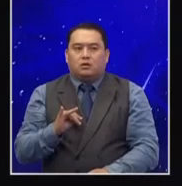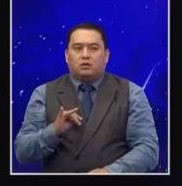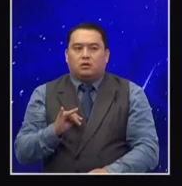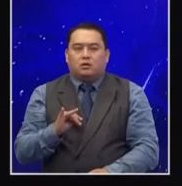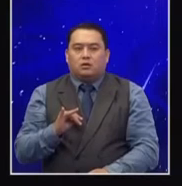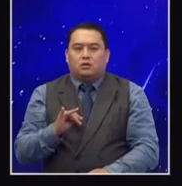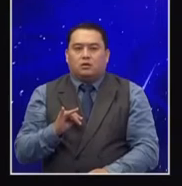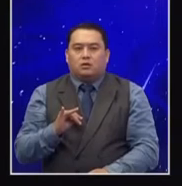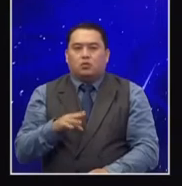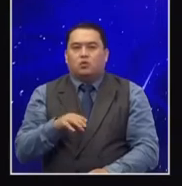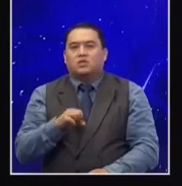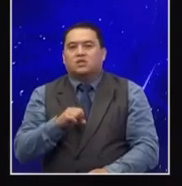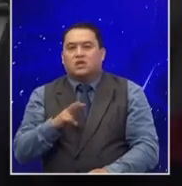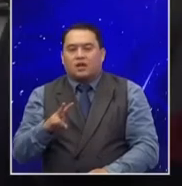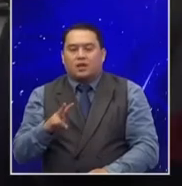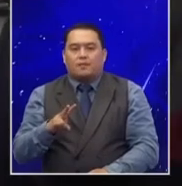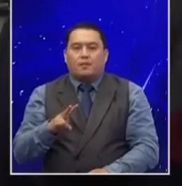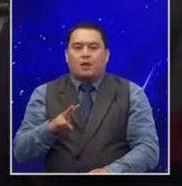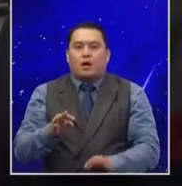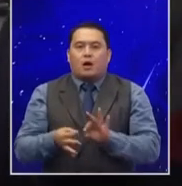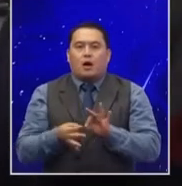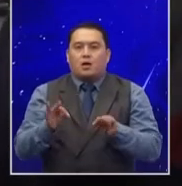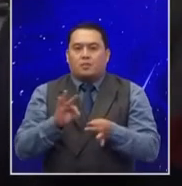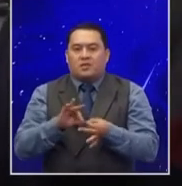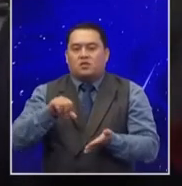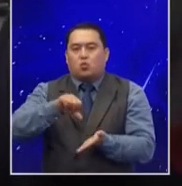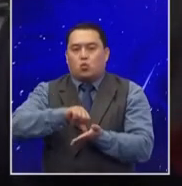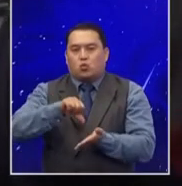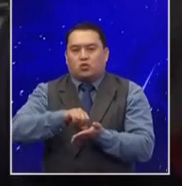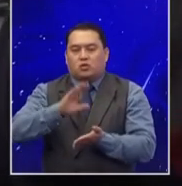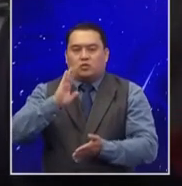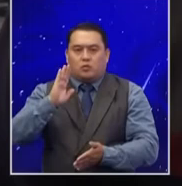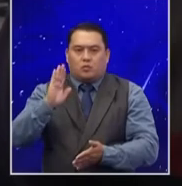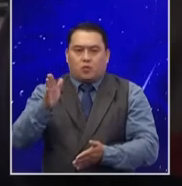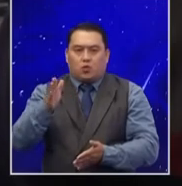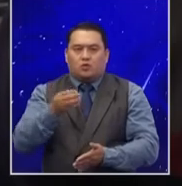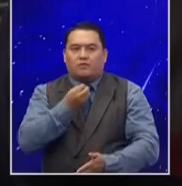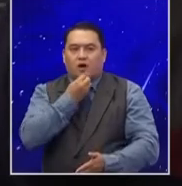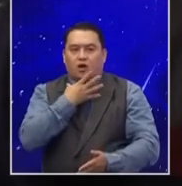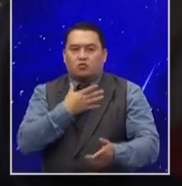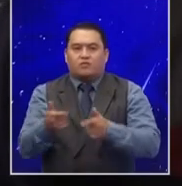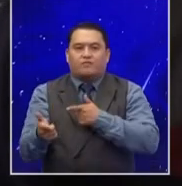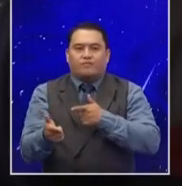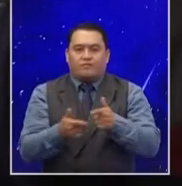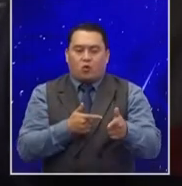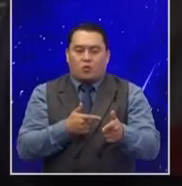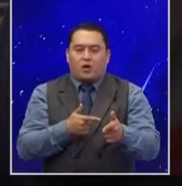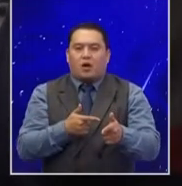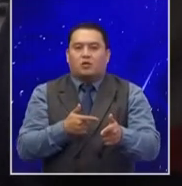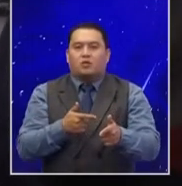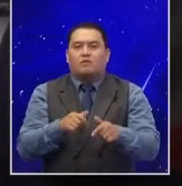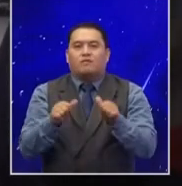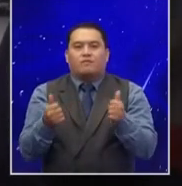и Туркестан. Олимпийцы тоже будут участвовать. Олимпийцы в очень хорошей форме, так как они недавно